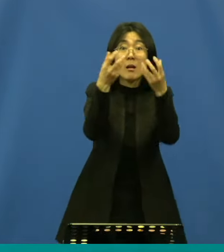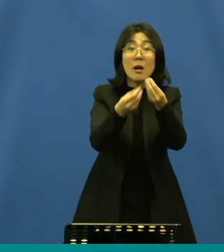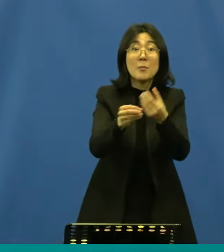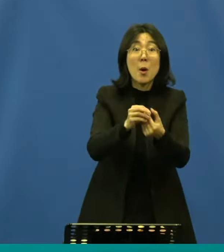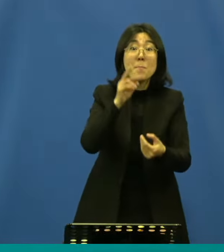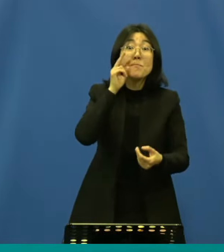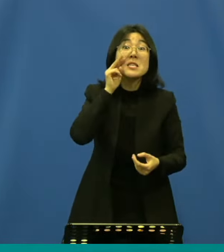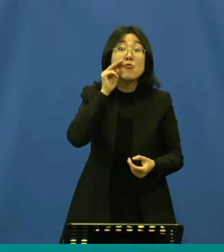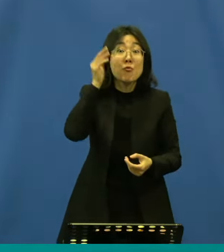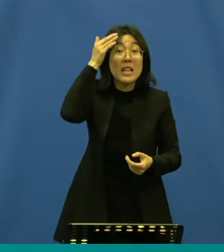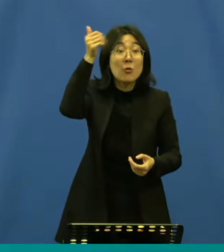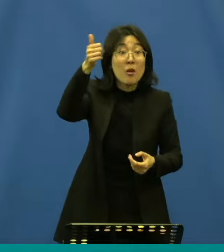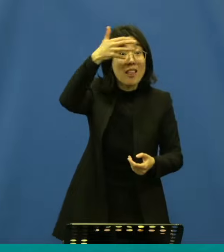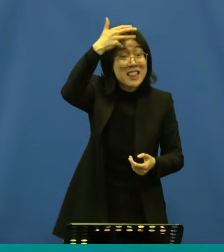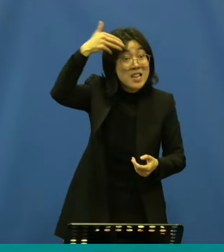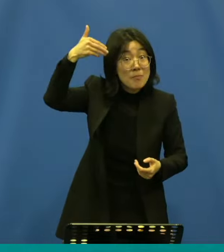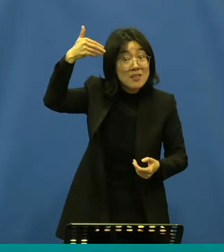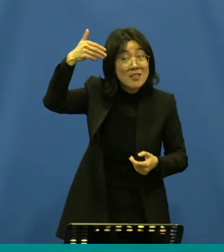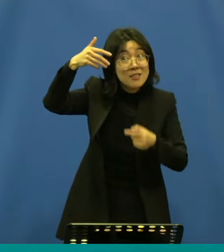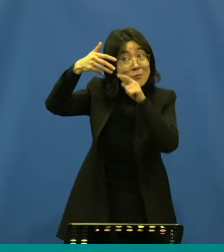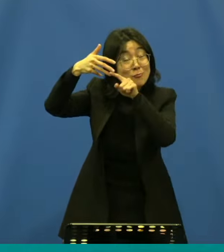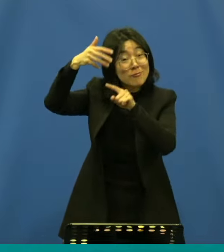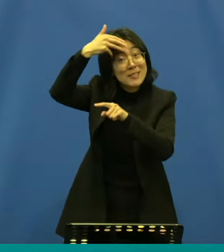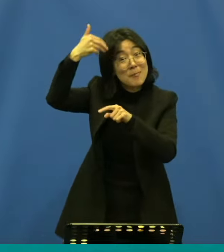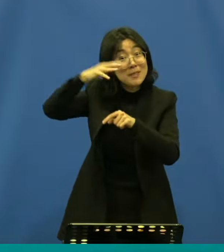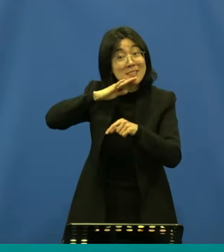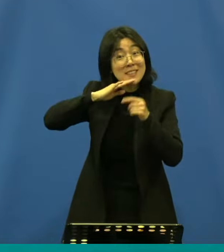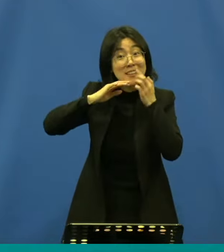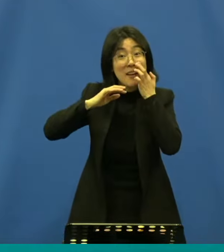질서가 깨지겠죠. 얼마나 위험한 거예요, 여러분.